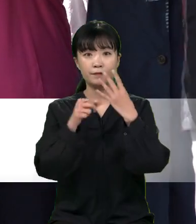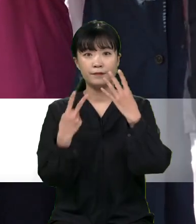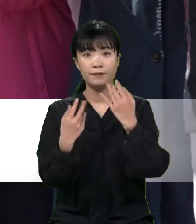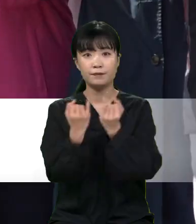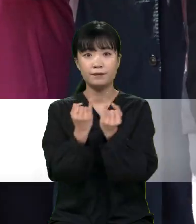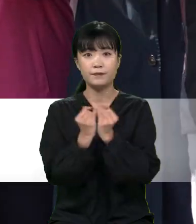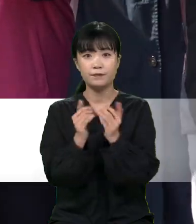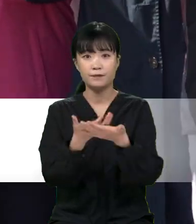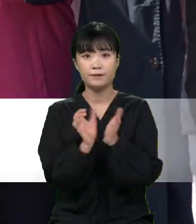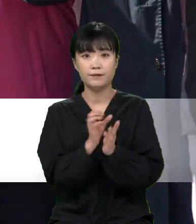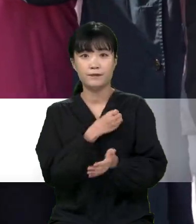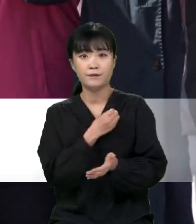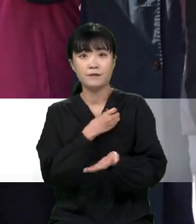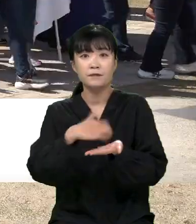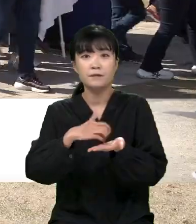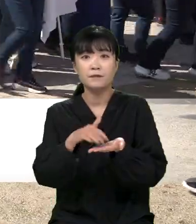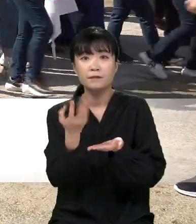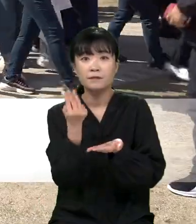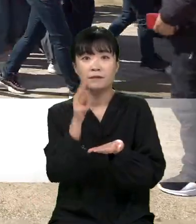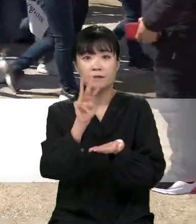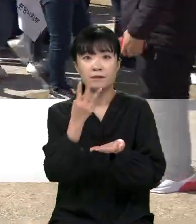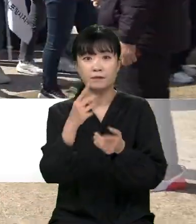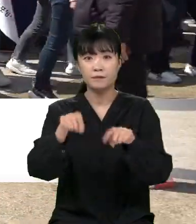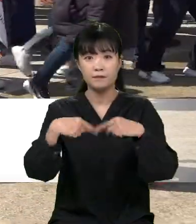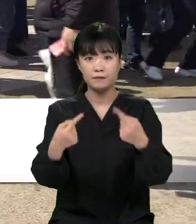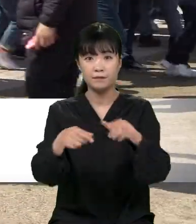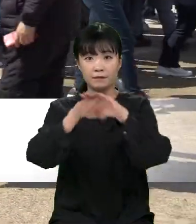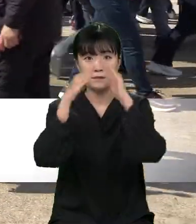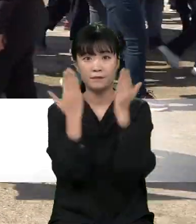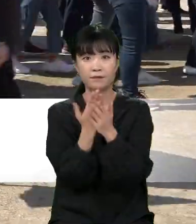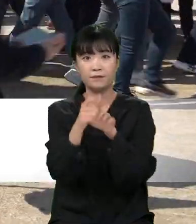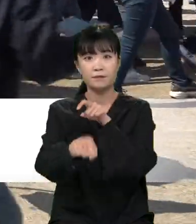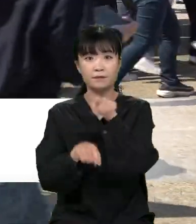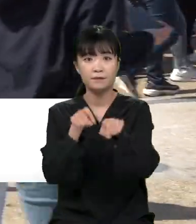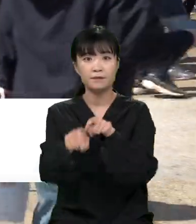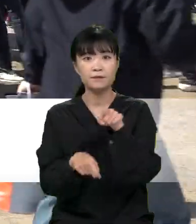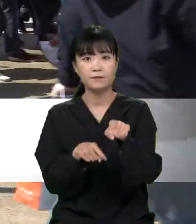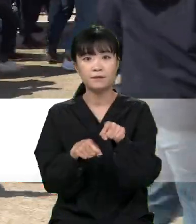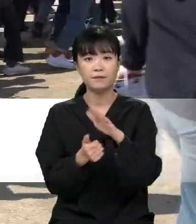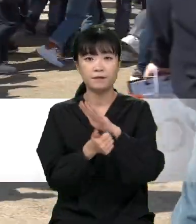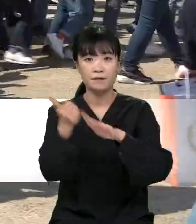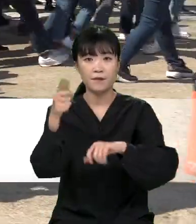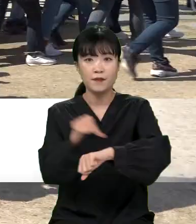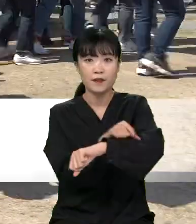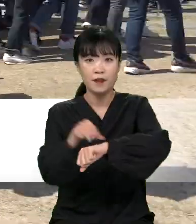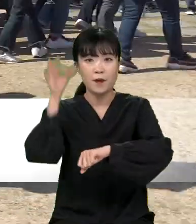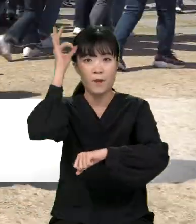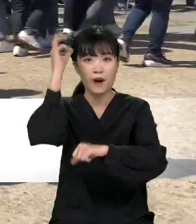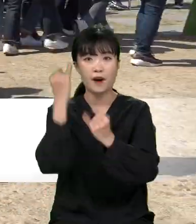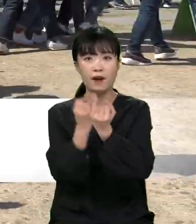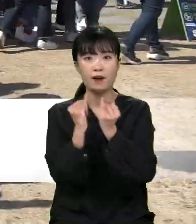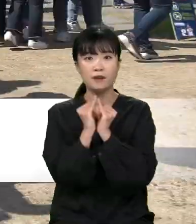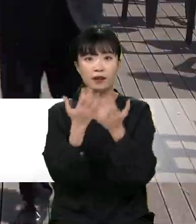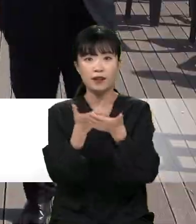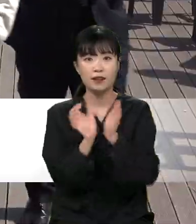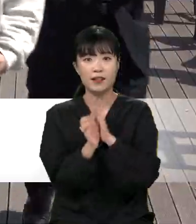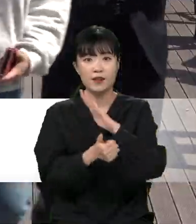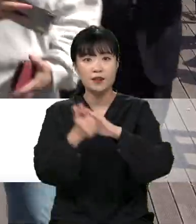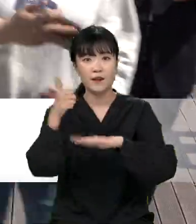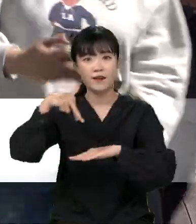지난 2일 여성단체 회원 300여명이 참석한 가운데 모두의 발걸음으로 함께 여는 희망 특별시 포항